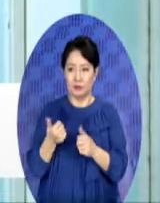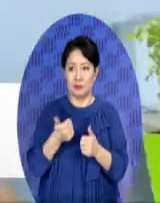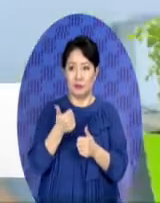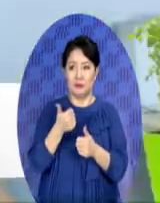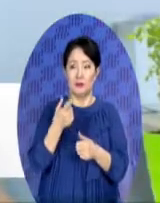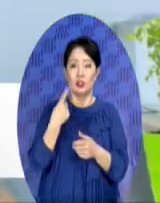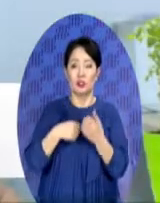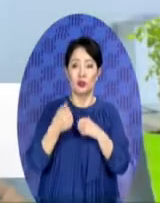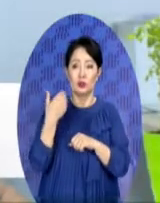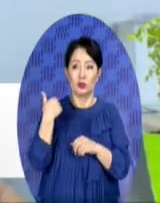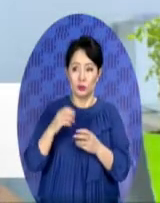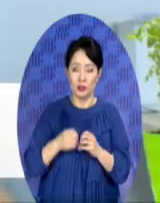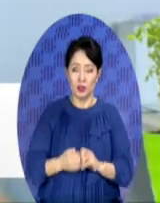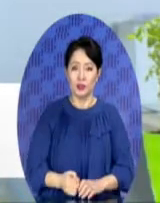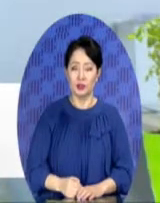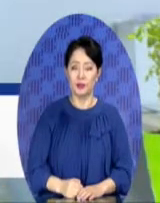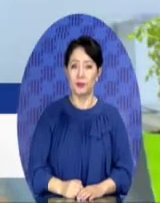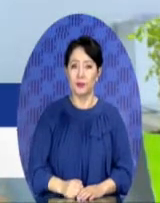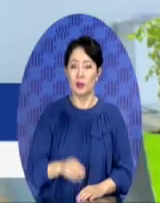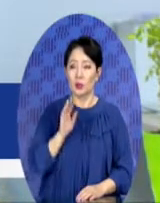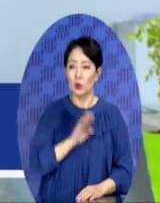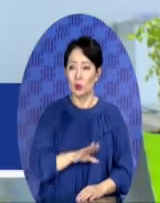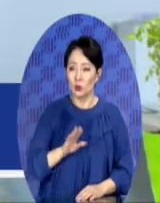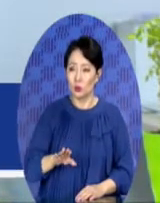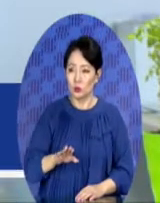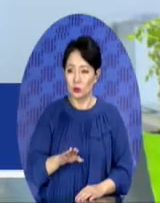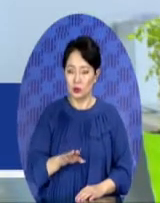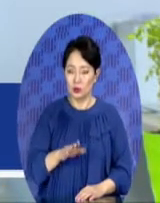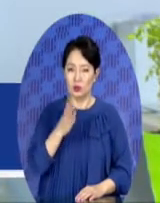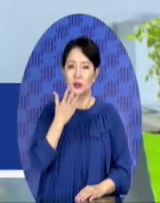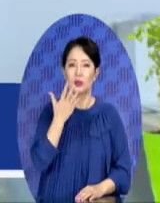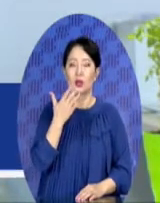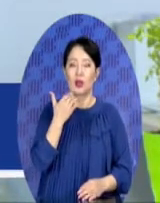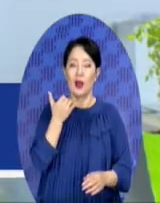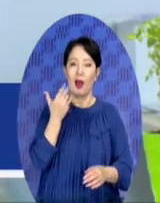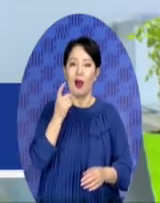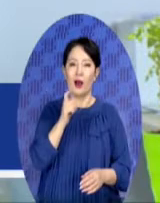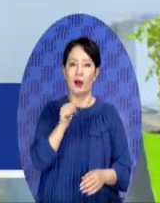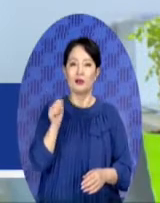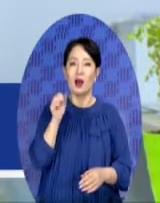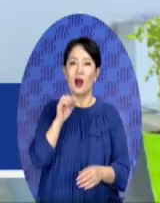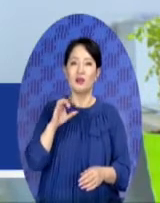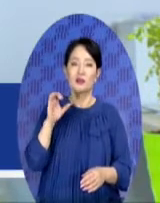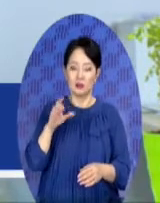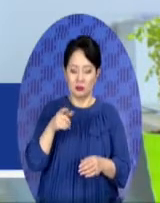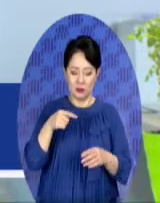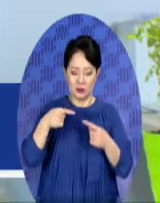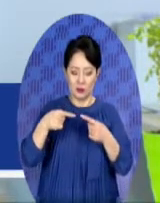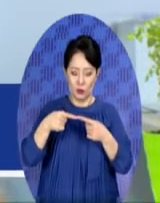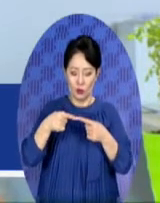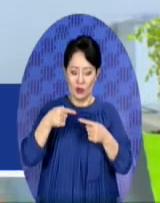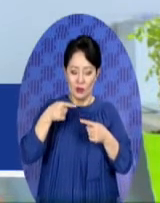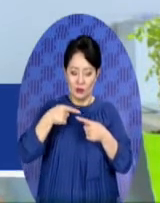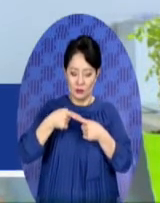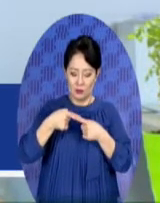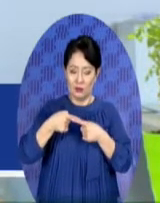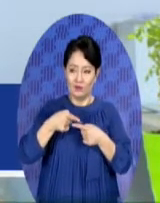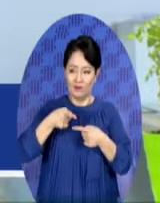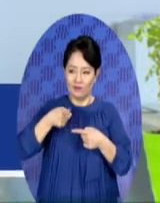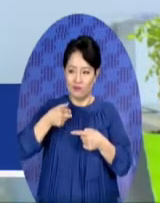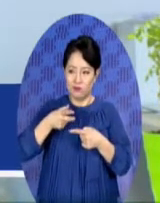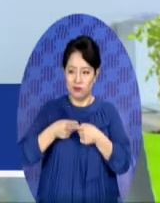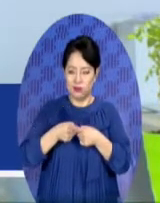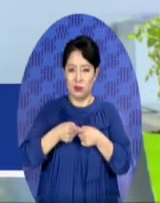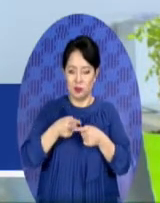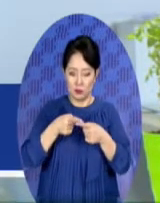байна. За хүүхдийн практикт сундаг үе хадаасыг нэвтрүүлсэн байгаа. Хүүхдэд мань өөр өсөж том болдог тийм ээ. Тэрийгээ дагаад бас